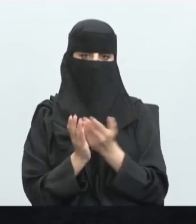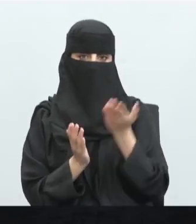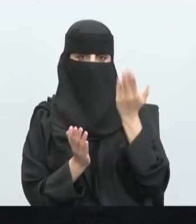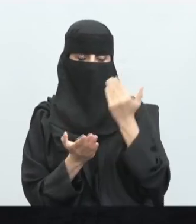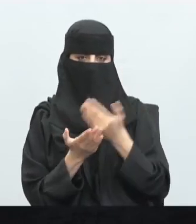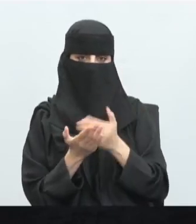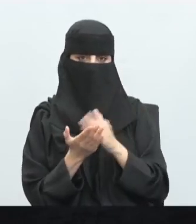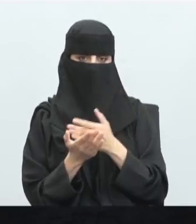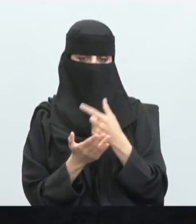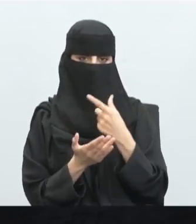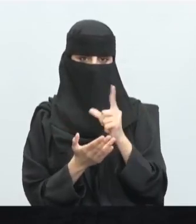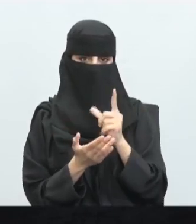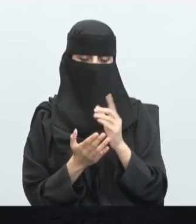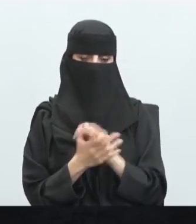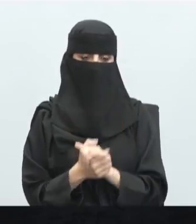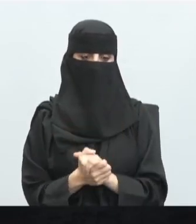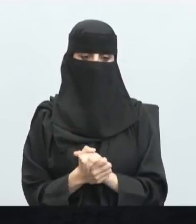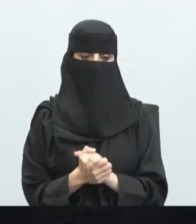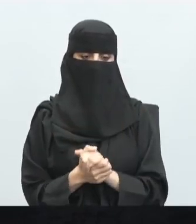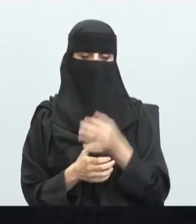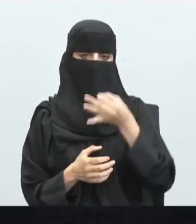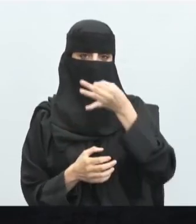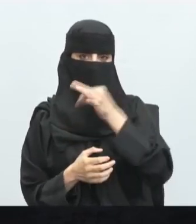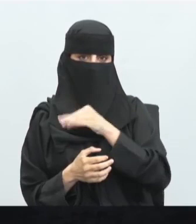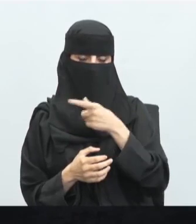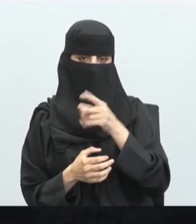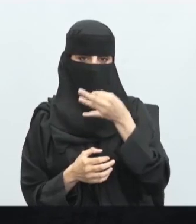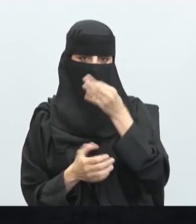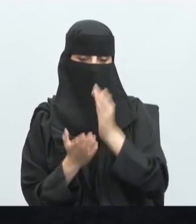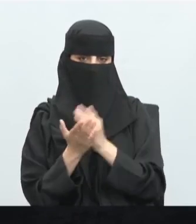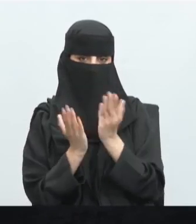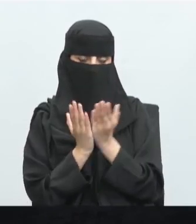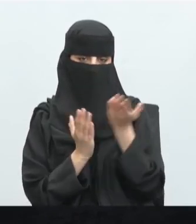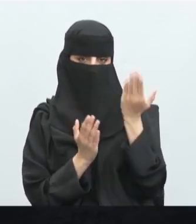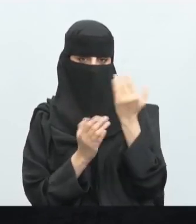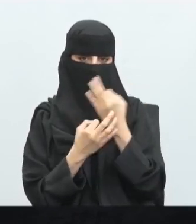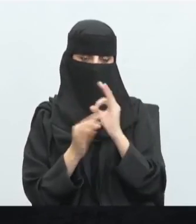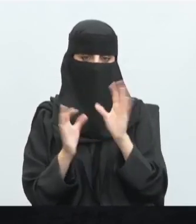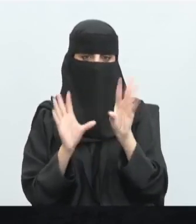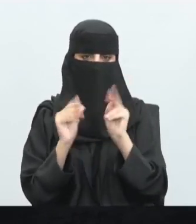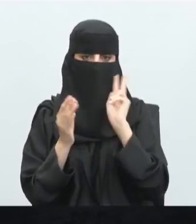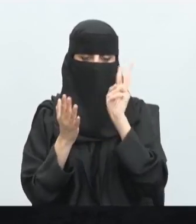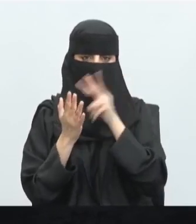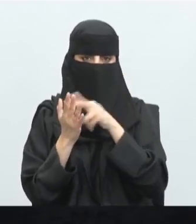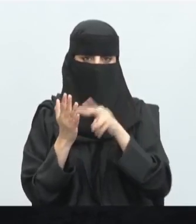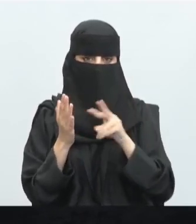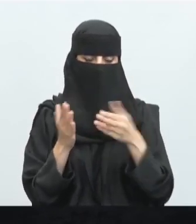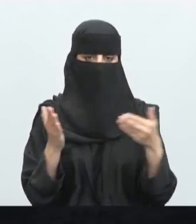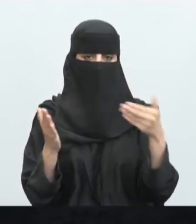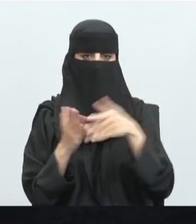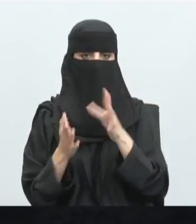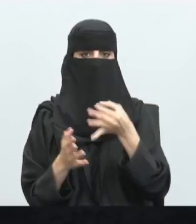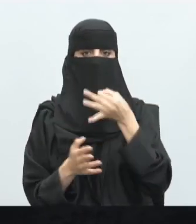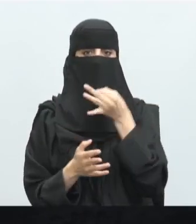سابق في نهايه الدرس استفدنا من القصه الخشبه او